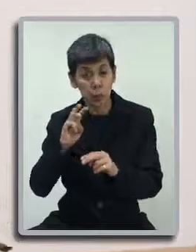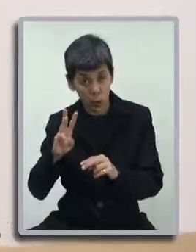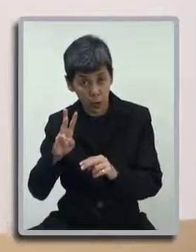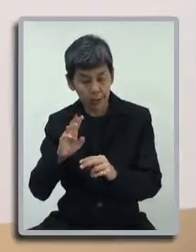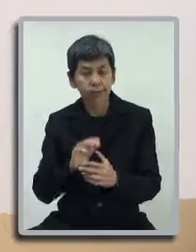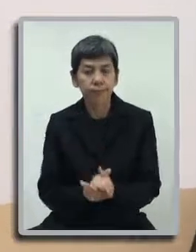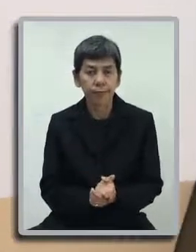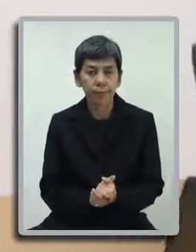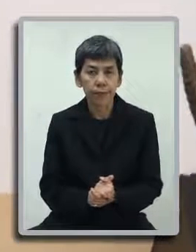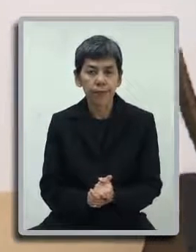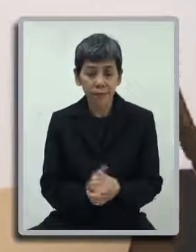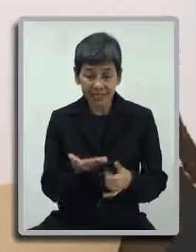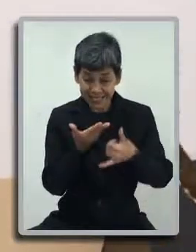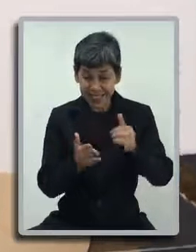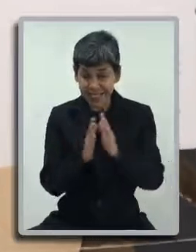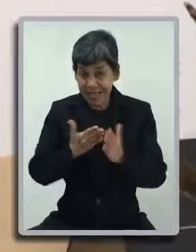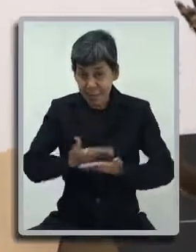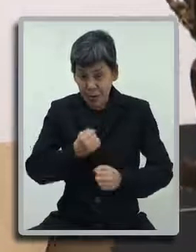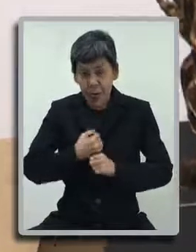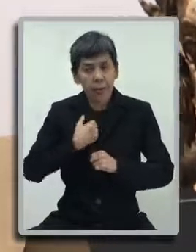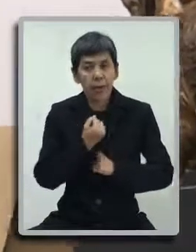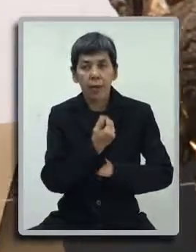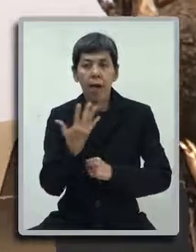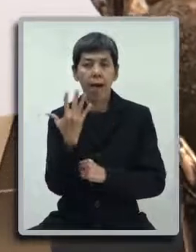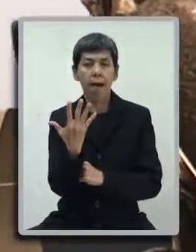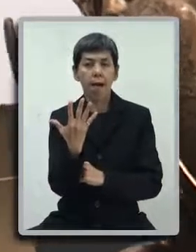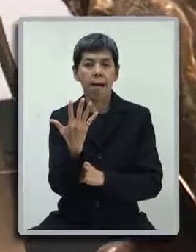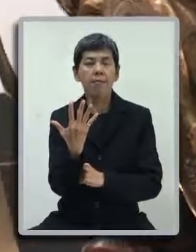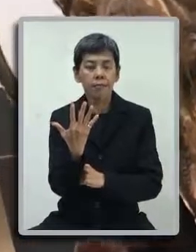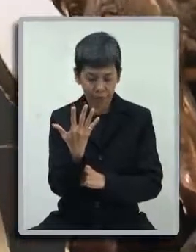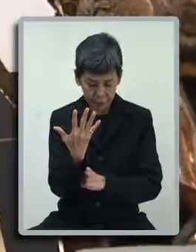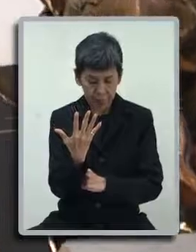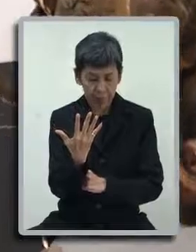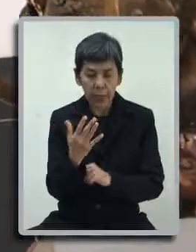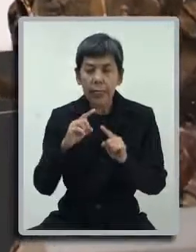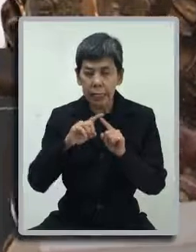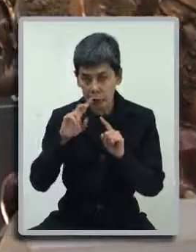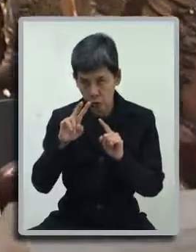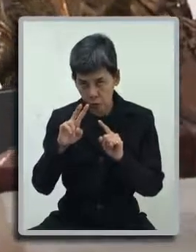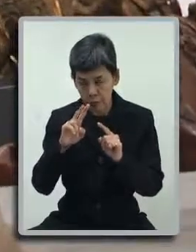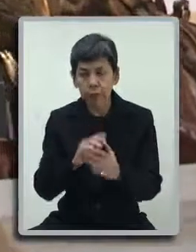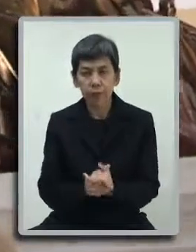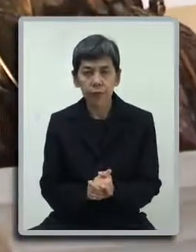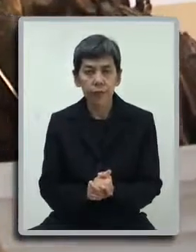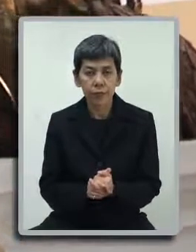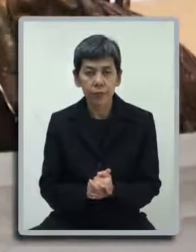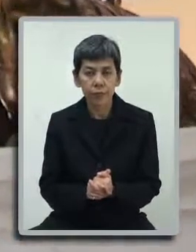ฒน์แสนขัตติยรัตน์เนี่ยนะครับองค์นี้ก็มีอยู่5 องค์ เป็นองค์ที่ สอง